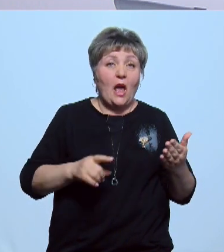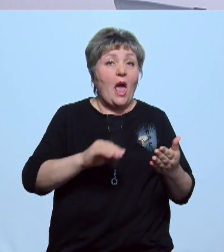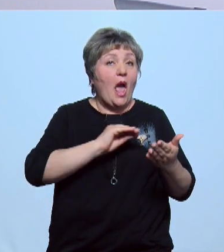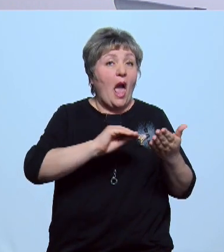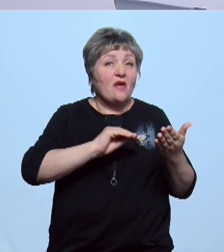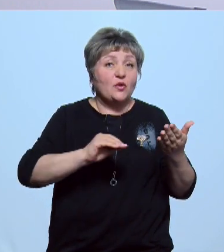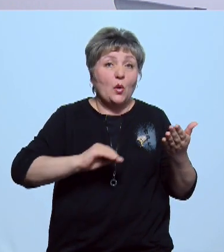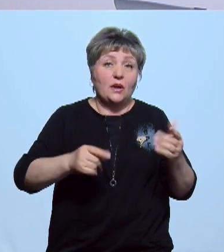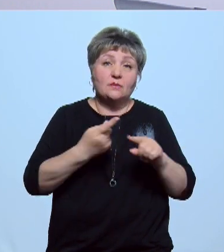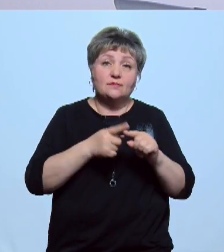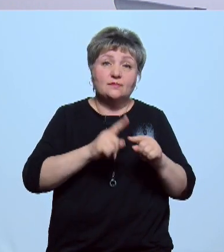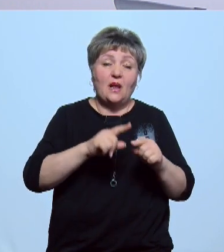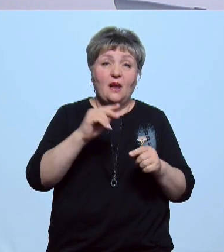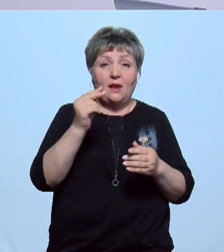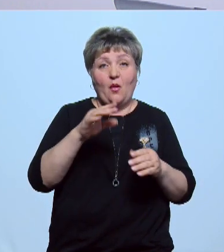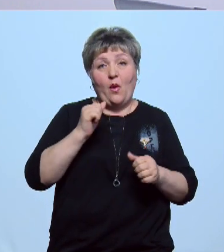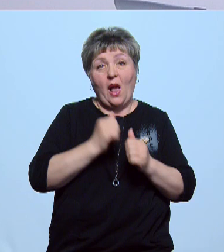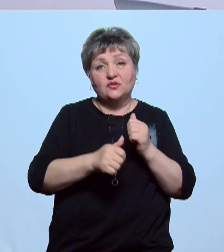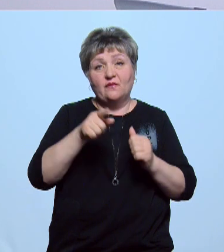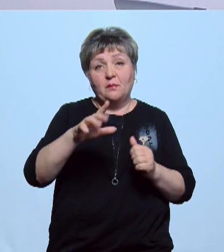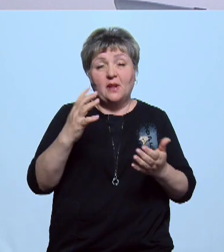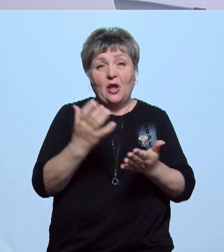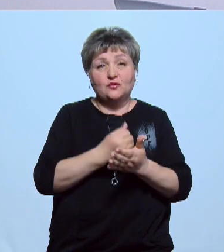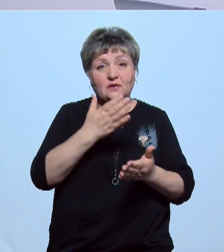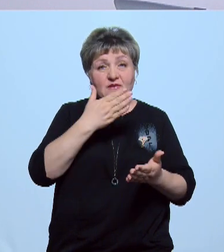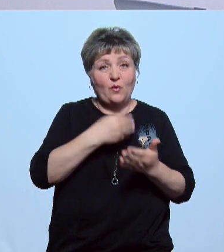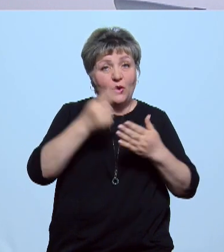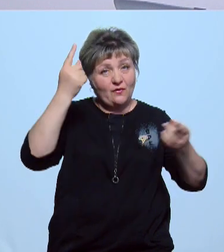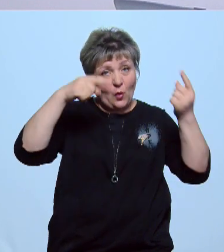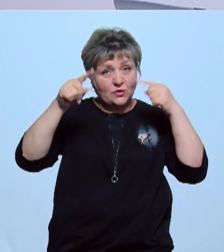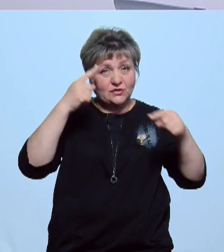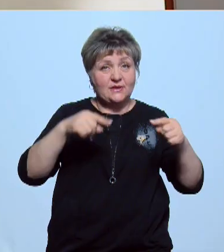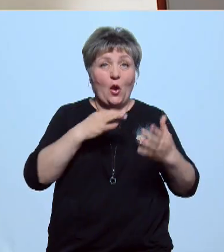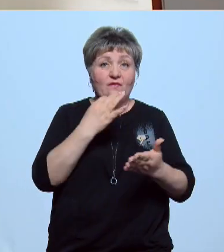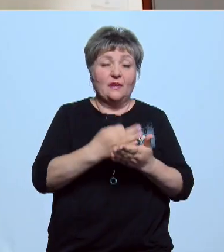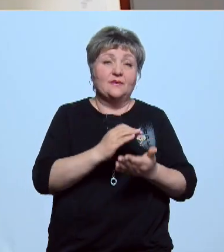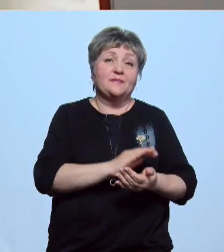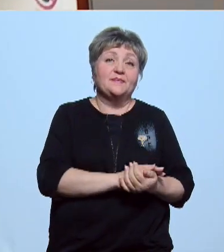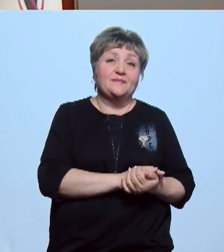у экспозиции 2, и у каждого нашелся свой творческий ответ.